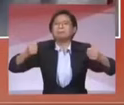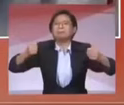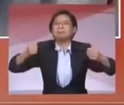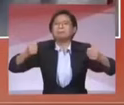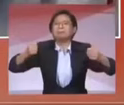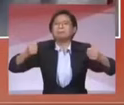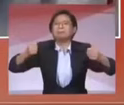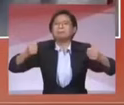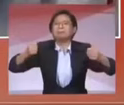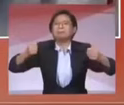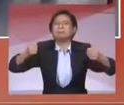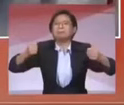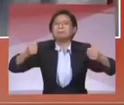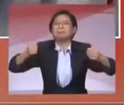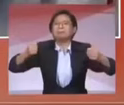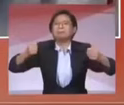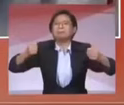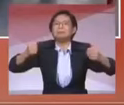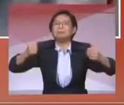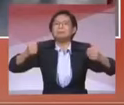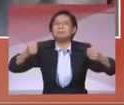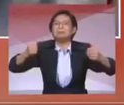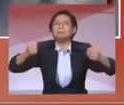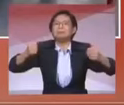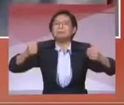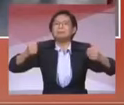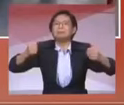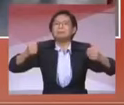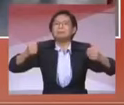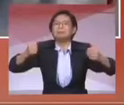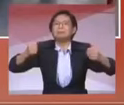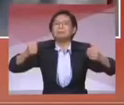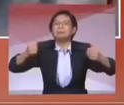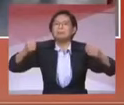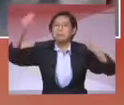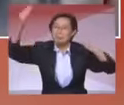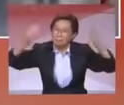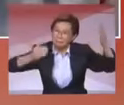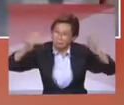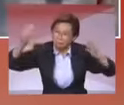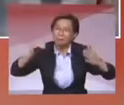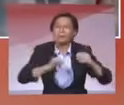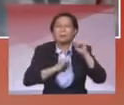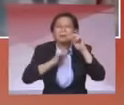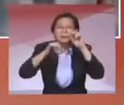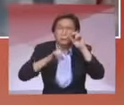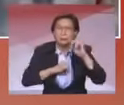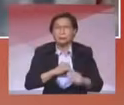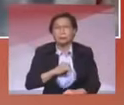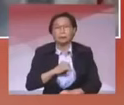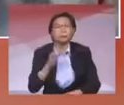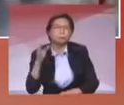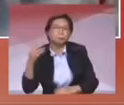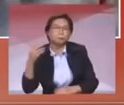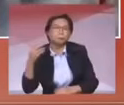who specialize in the election management and health in our country. Saya mestilah mendengar pandangan